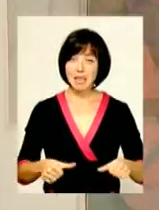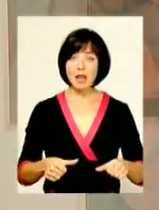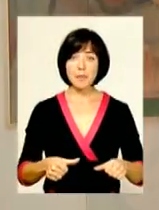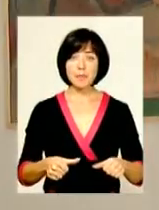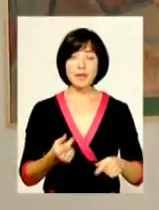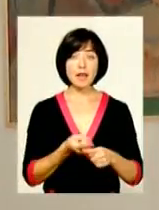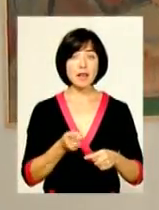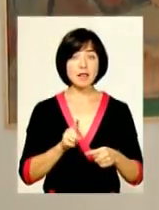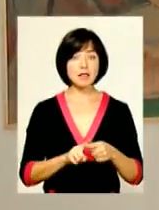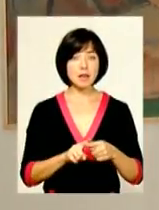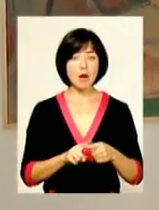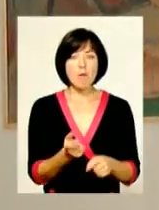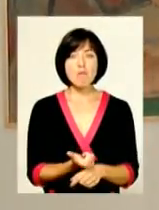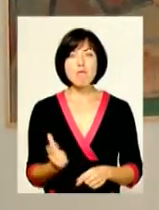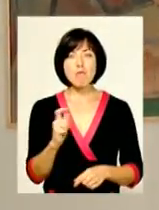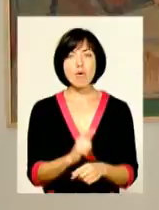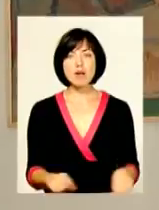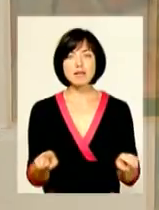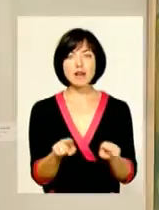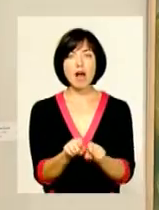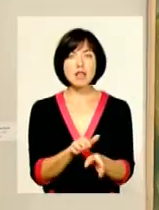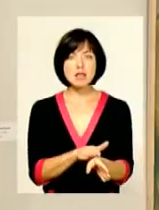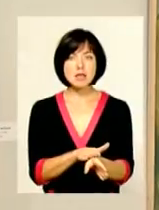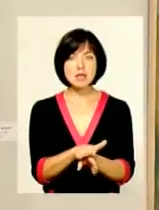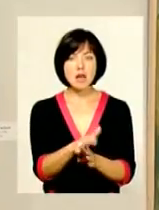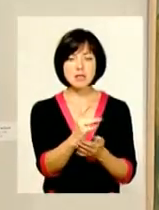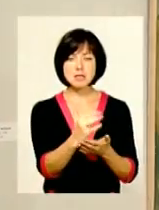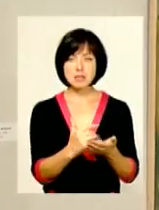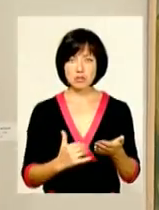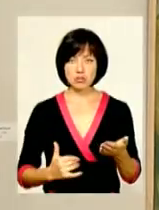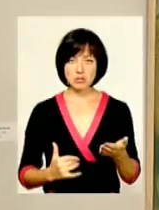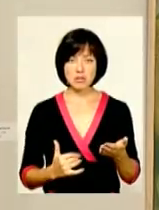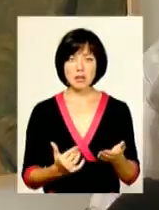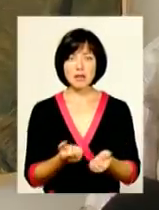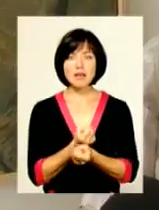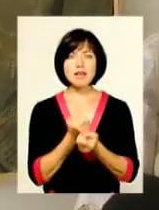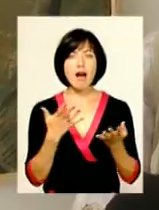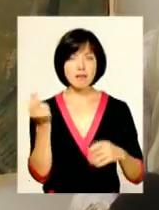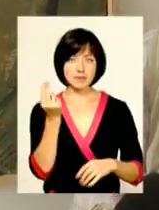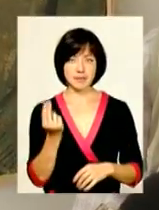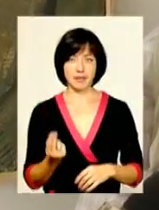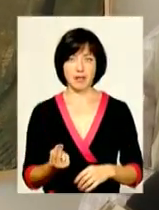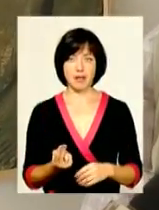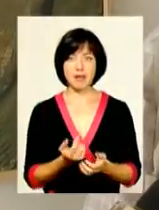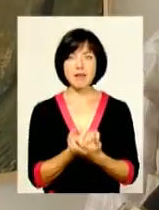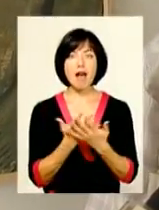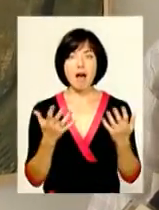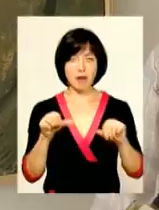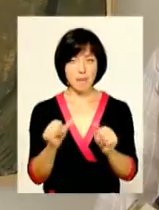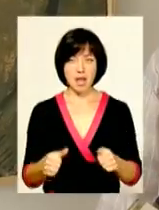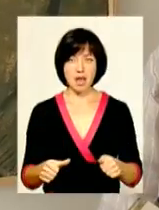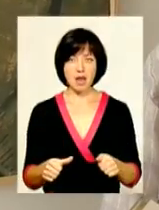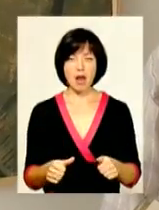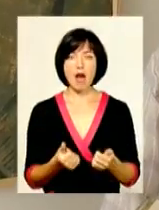вона більш така насичена. Це яркі цвіта, яркі манери,